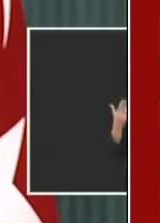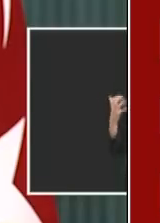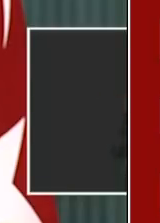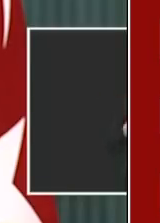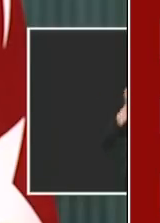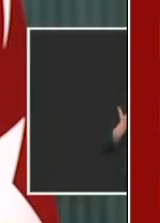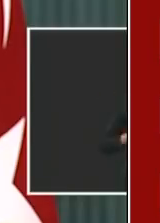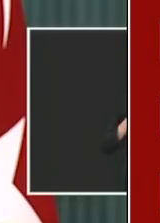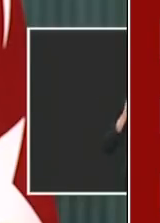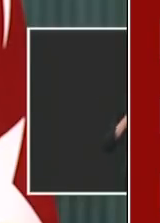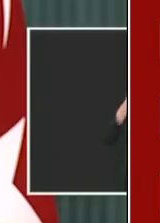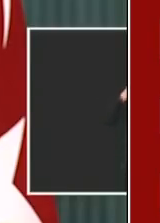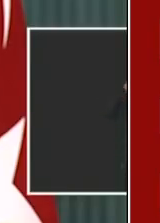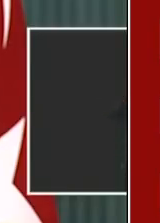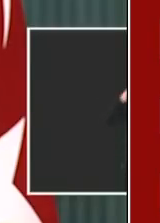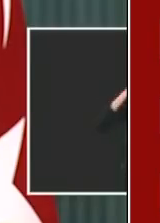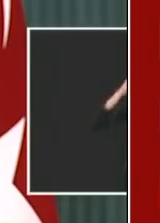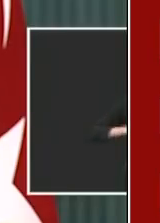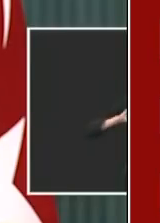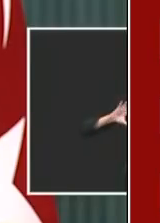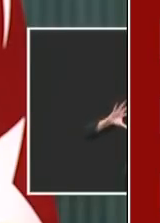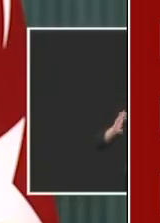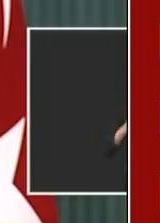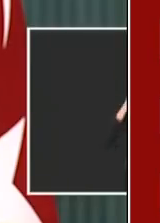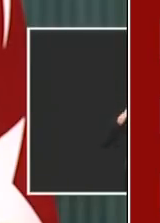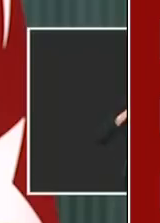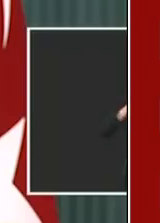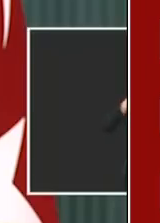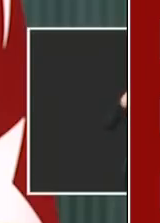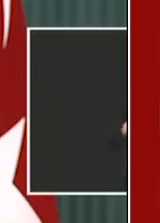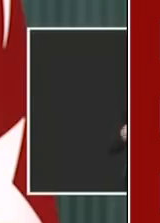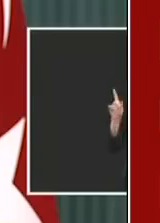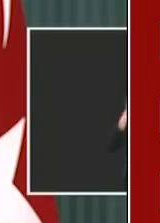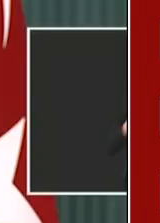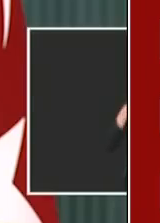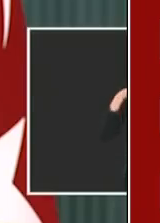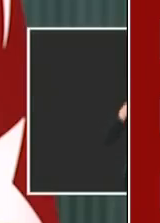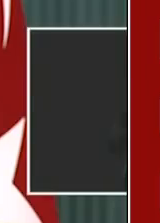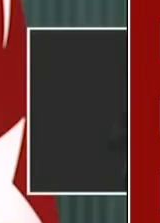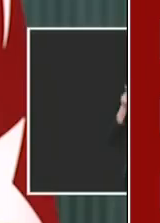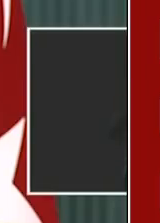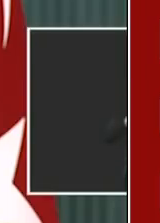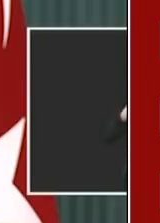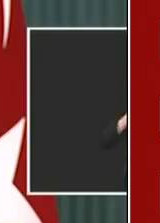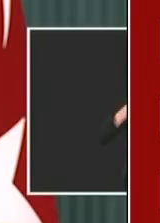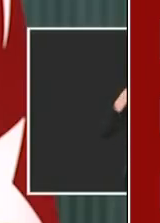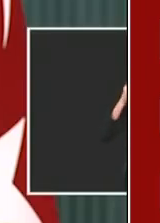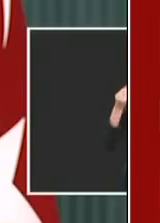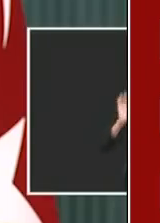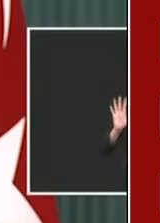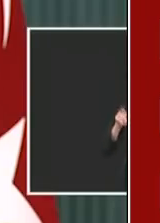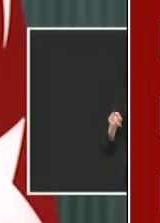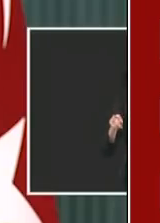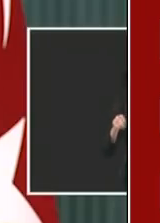hırsıyla ülkenin dengelerini bozmaya milletin hakkına hukukuna girmeye kalkanlara İzin vermeyeceğiz